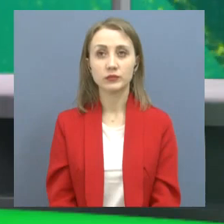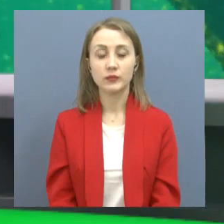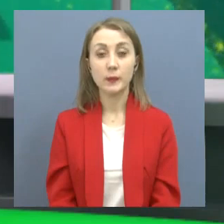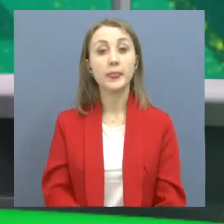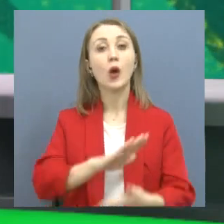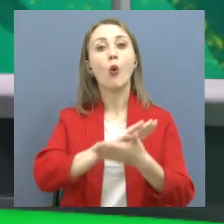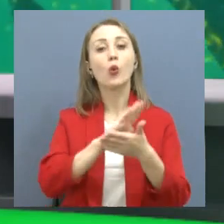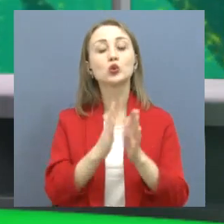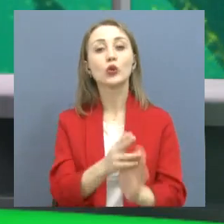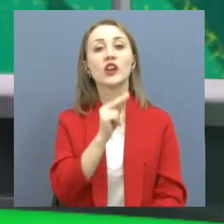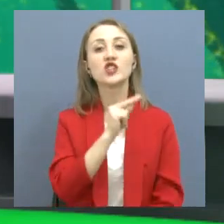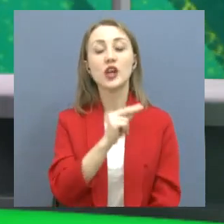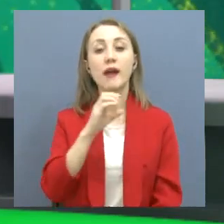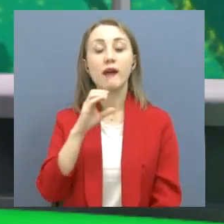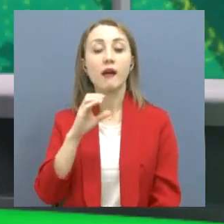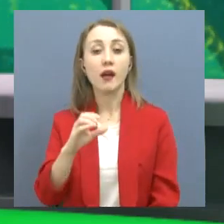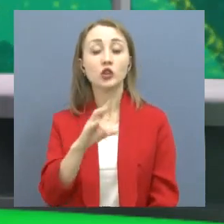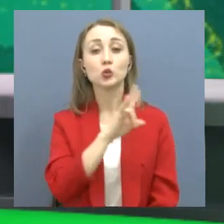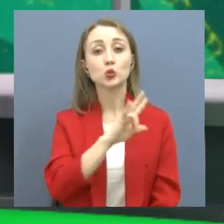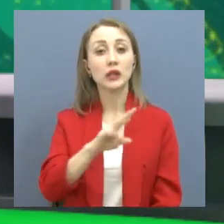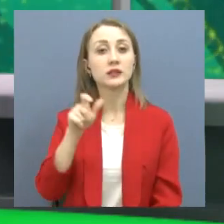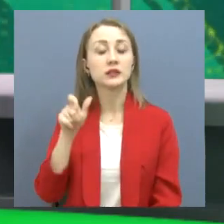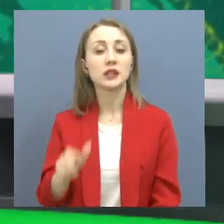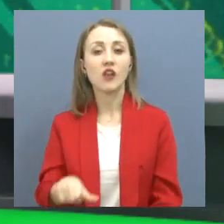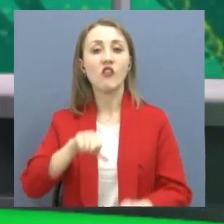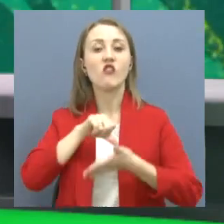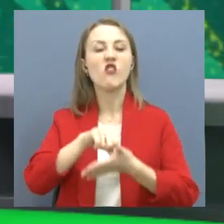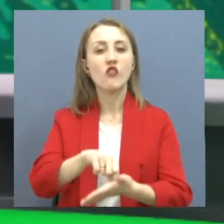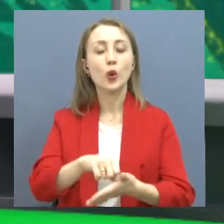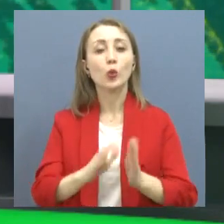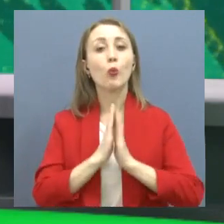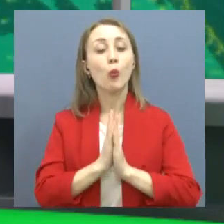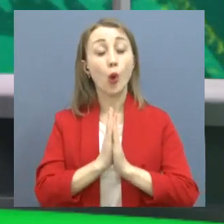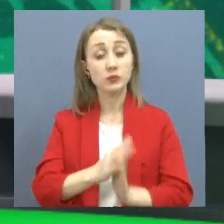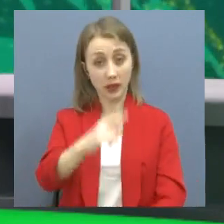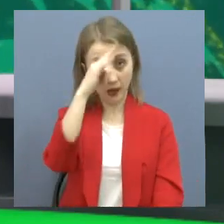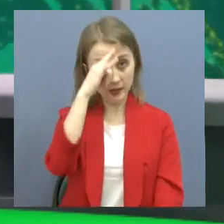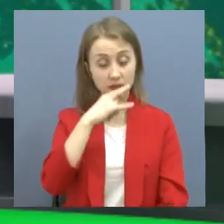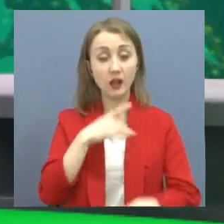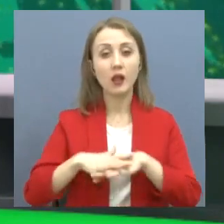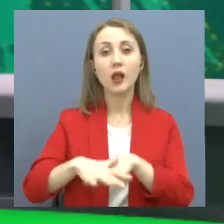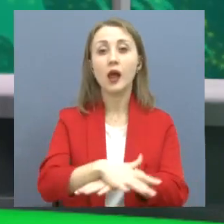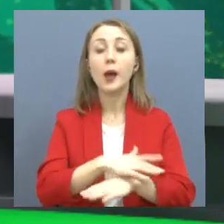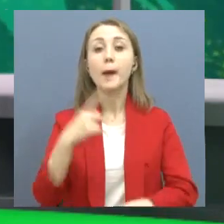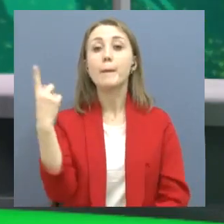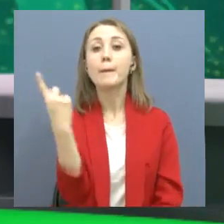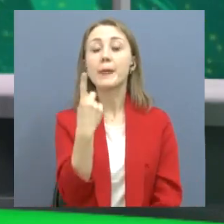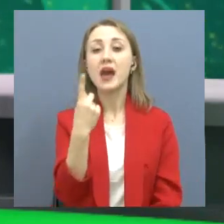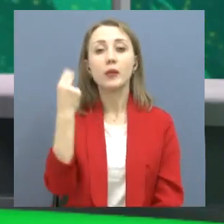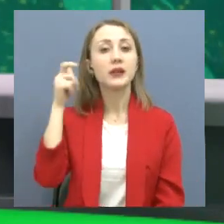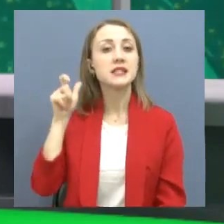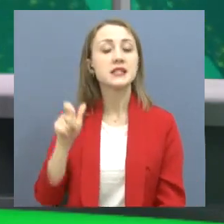В условиях чрезвычайной ситуации Елбасы Нурсултан Назарбаев выступил с обращением к народу Казахстана. В нем первый президент